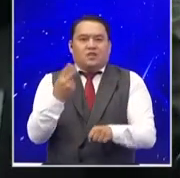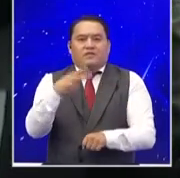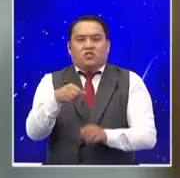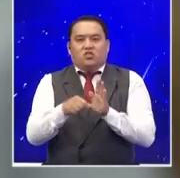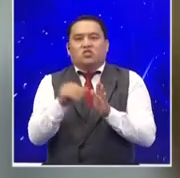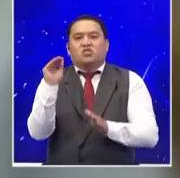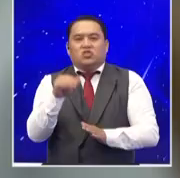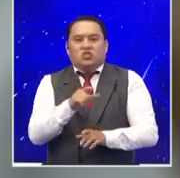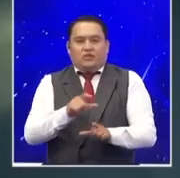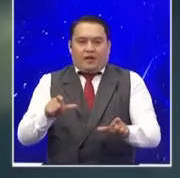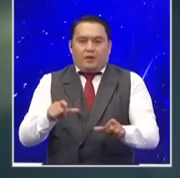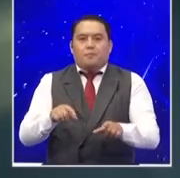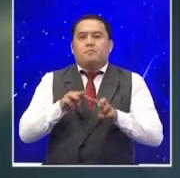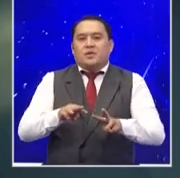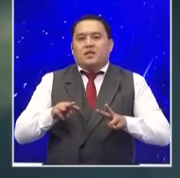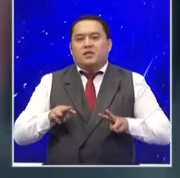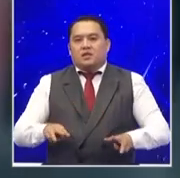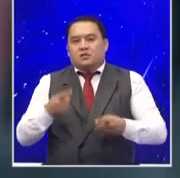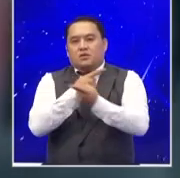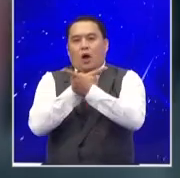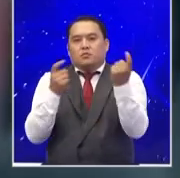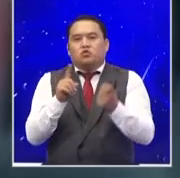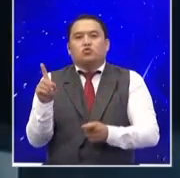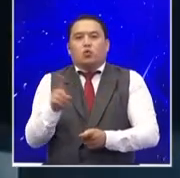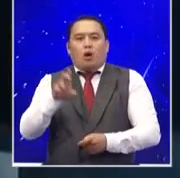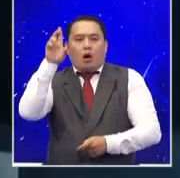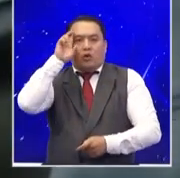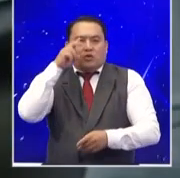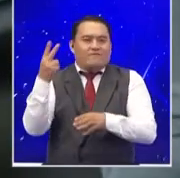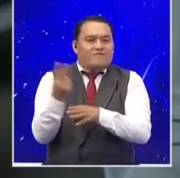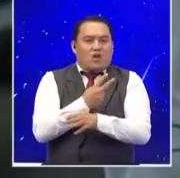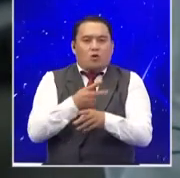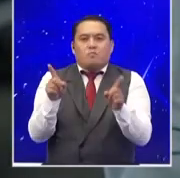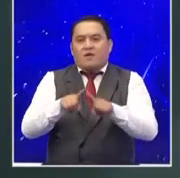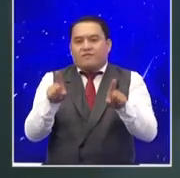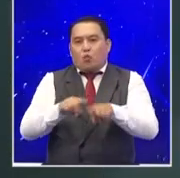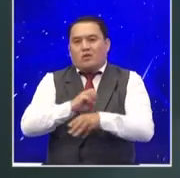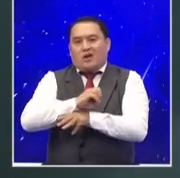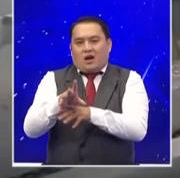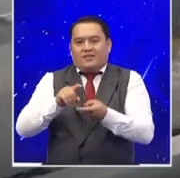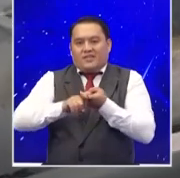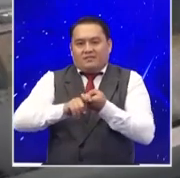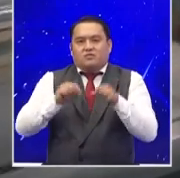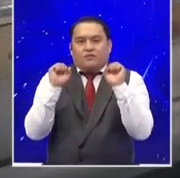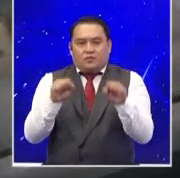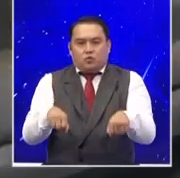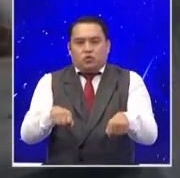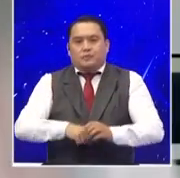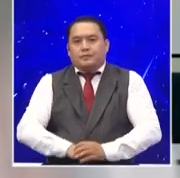тысяч. Ранее министр здравоохранения Алексей Цой сообщил, что страна готовится ко второй волне коронавируса.